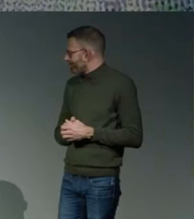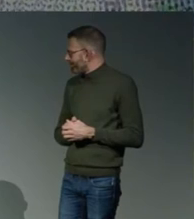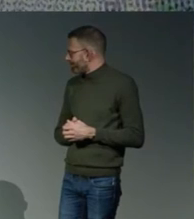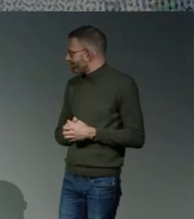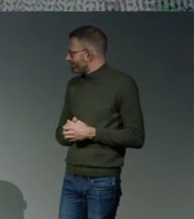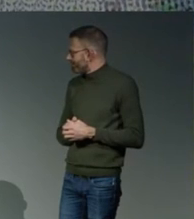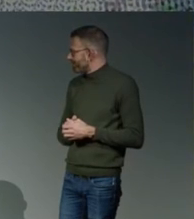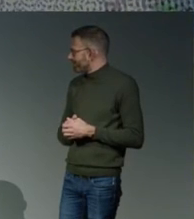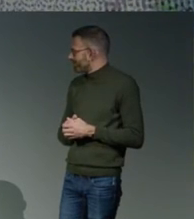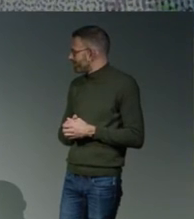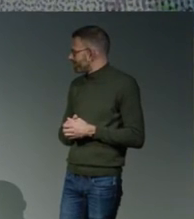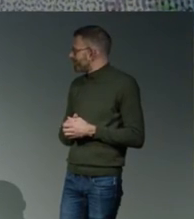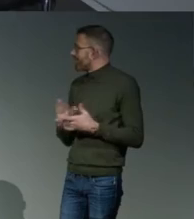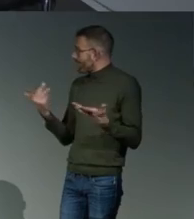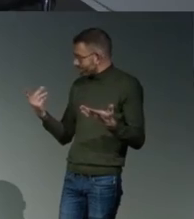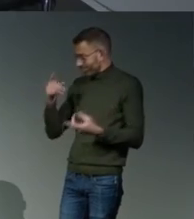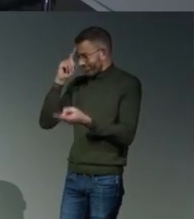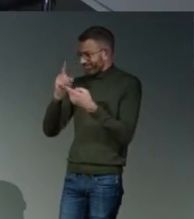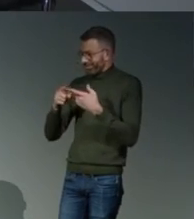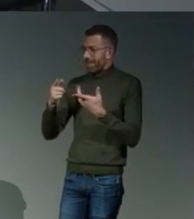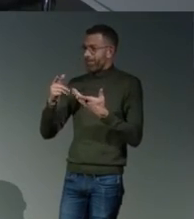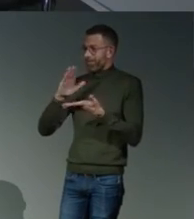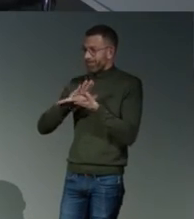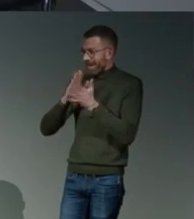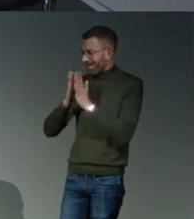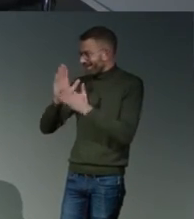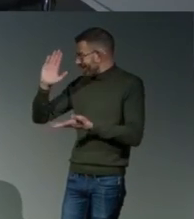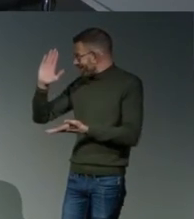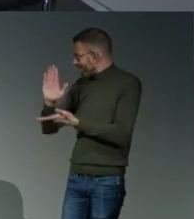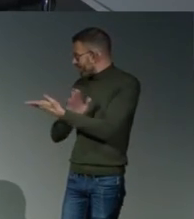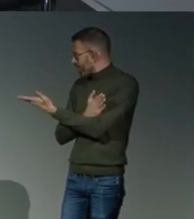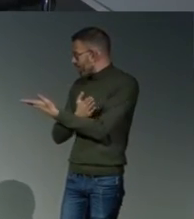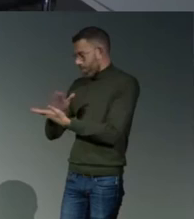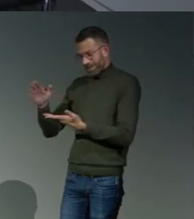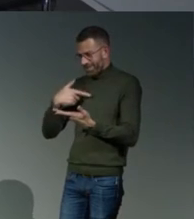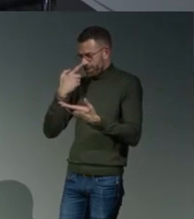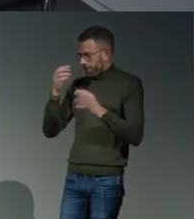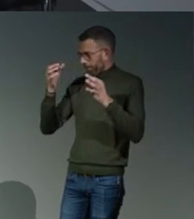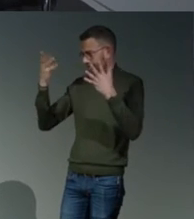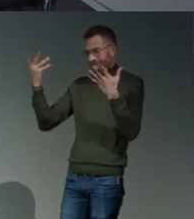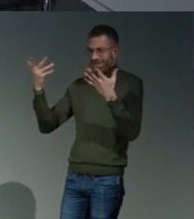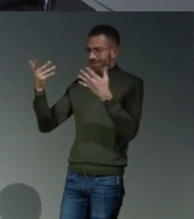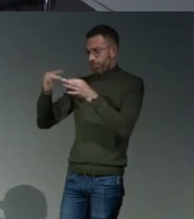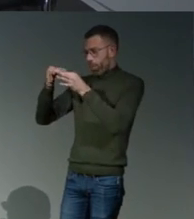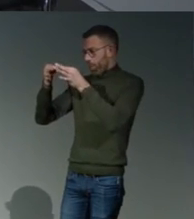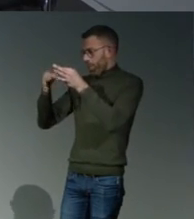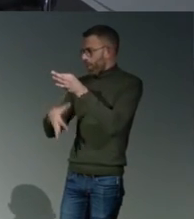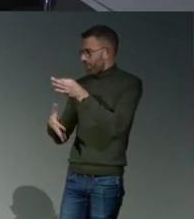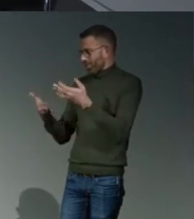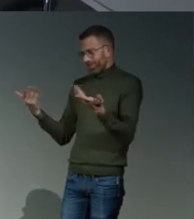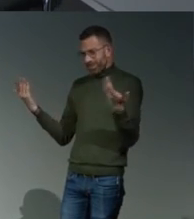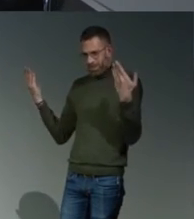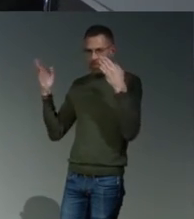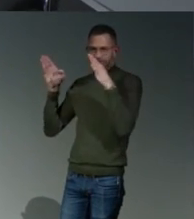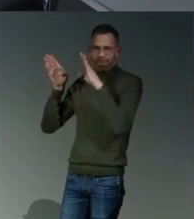Emma, c'est sur cette notion de pratique poétique, je vois pas ce qu'il peut y avoir de plus chouette pour refermer une parenthèse sur